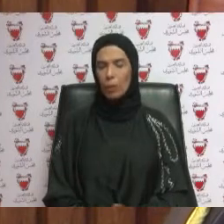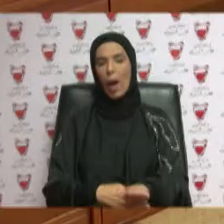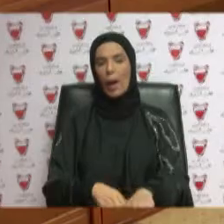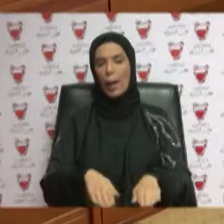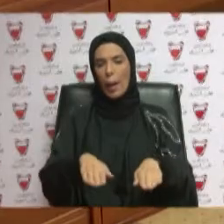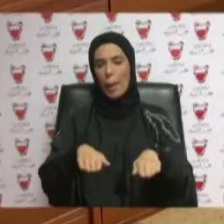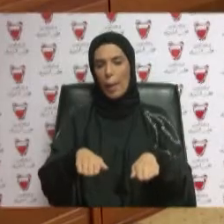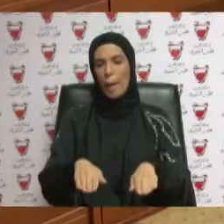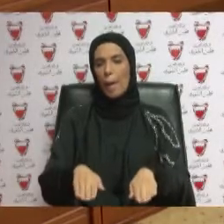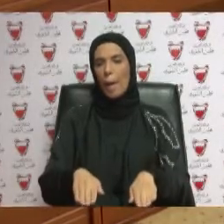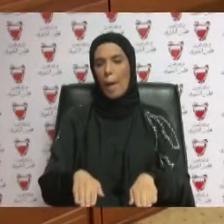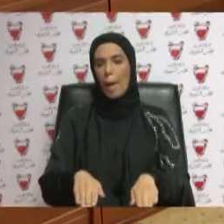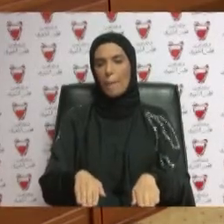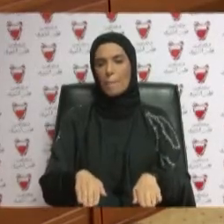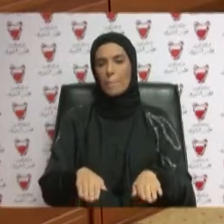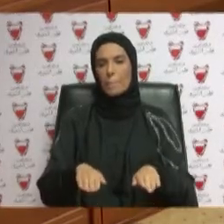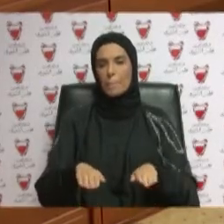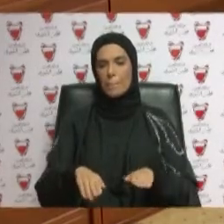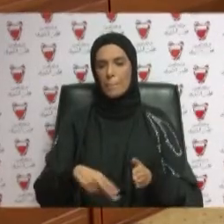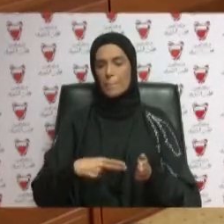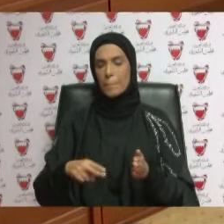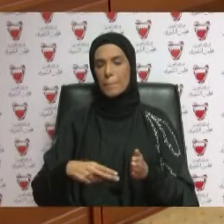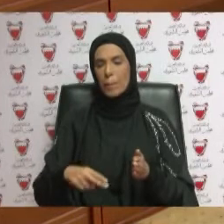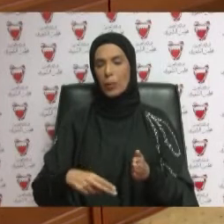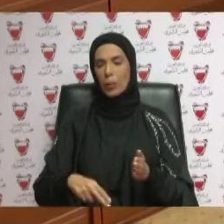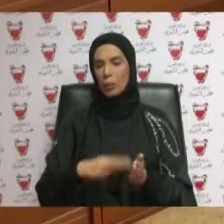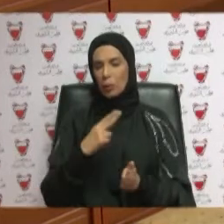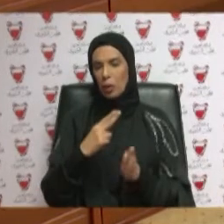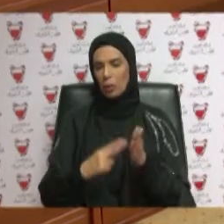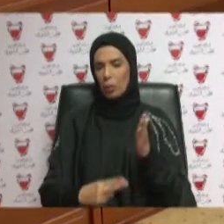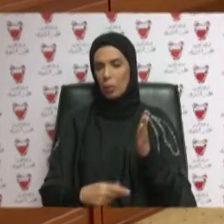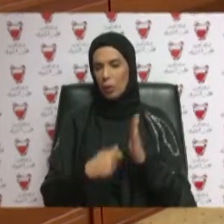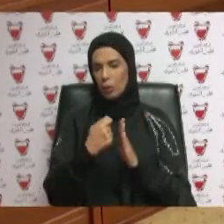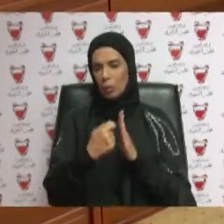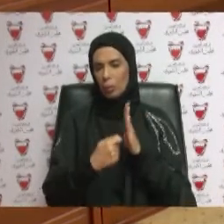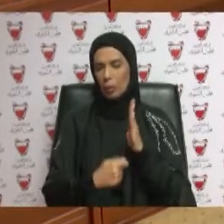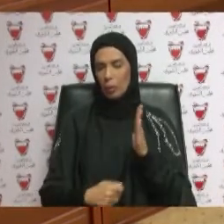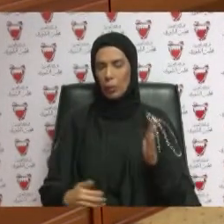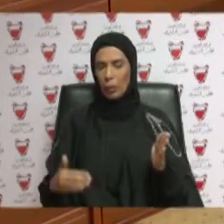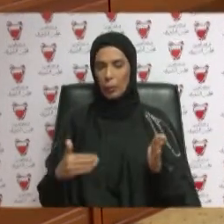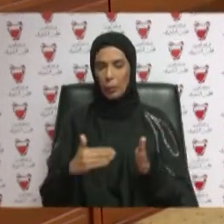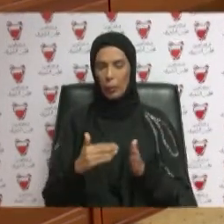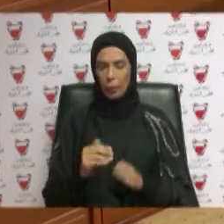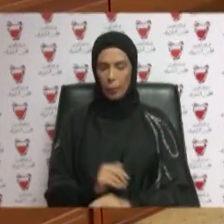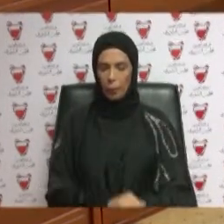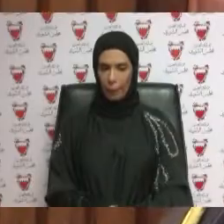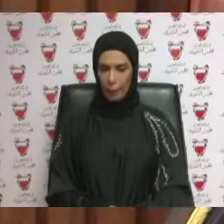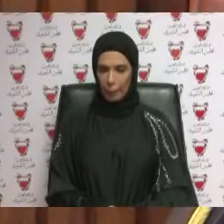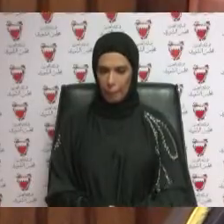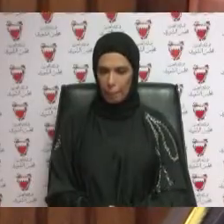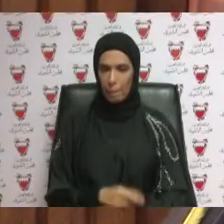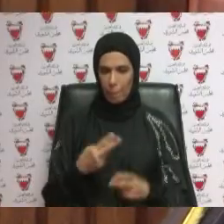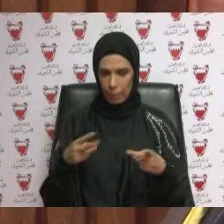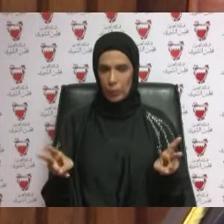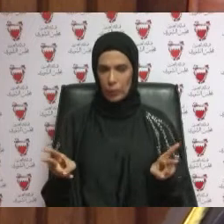المجلس، ومكتب المجلس سيعتمد الصيغة النهائية لمشروع الرد. وانتوا